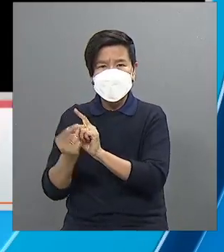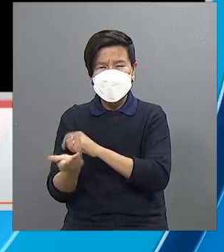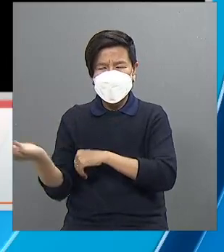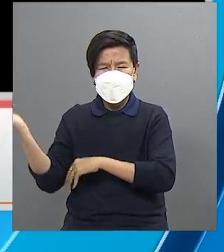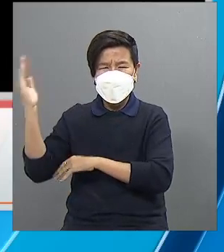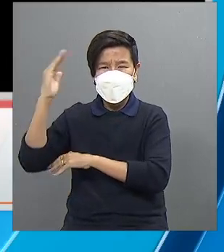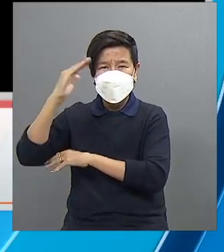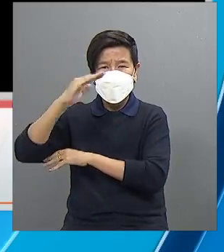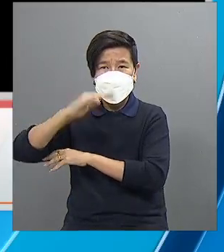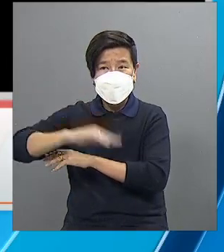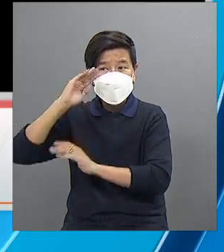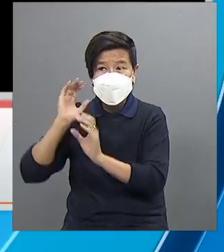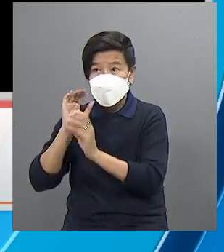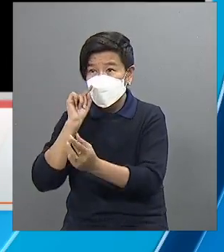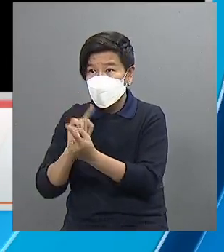อะไร